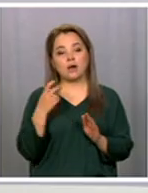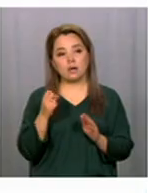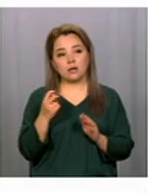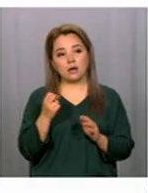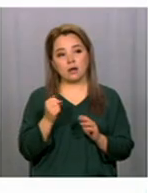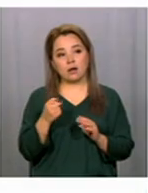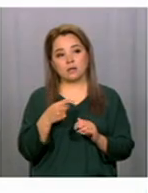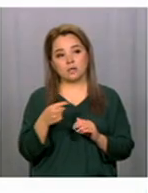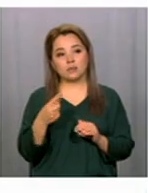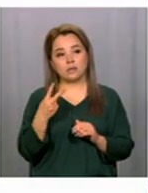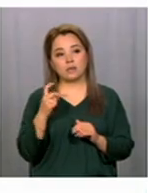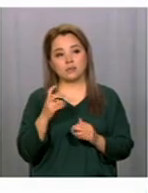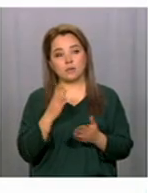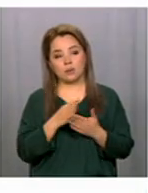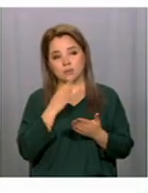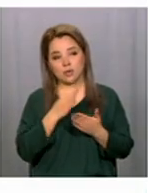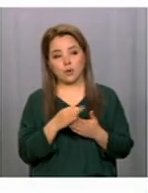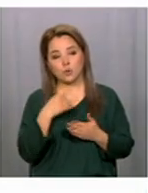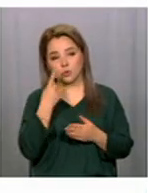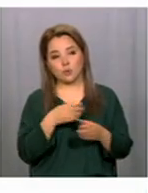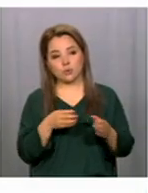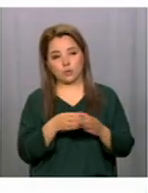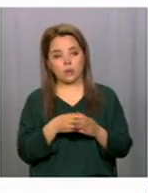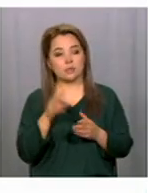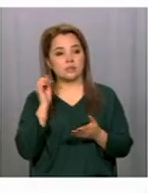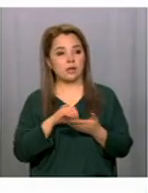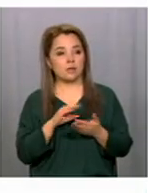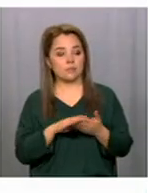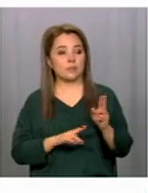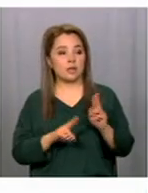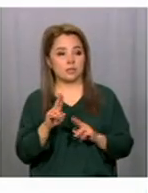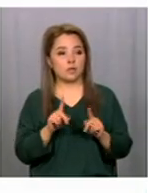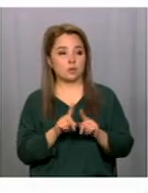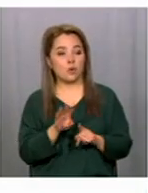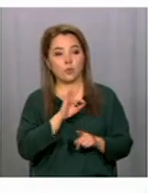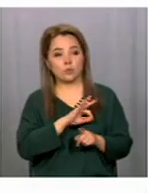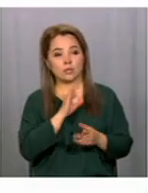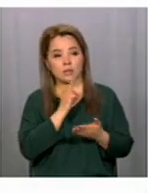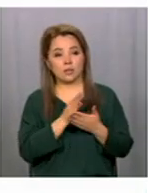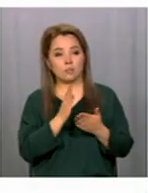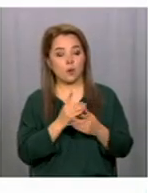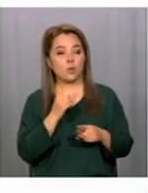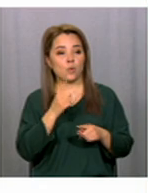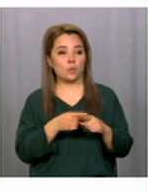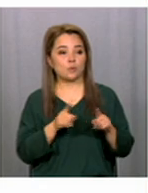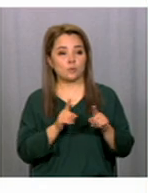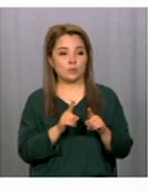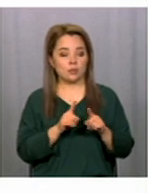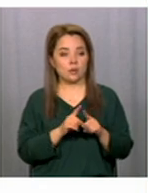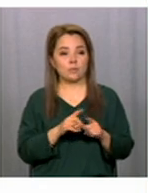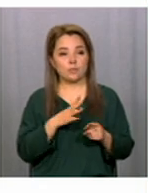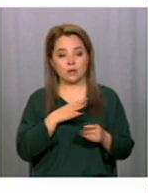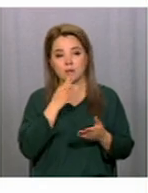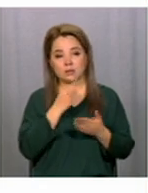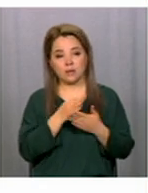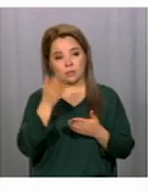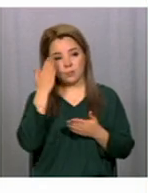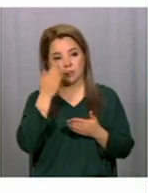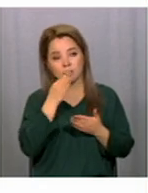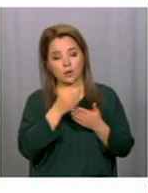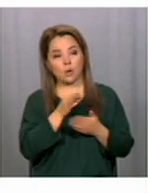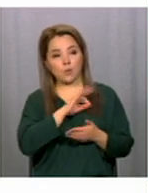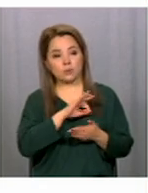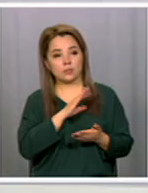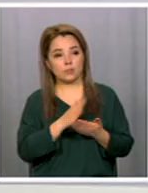2Х. Олай болса оны түрлендірейік. Таңбалар ережесін қолданайық, және қосындының ауыстырмалық қасиетін қолданайық. Сонда мына